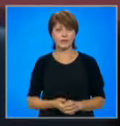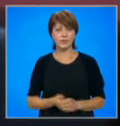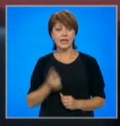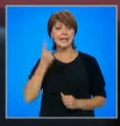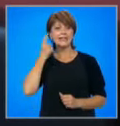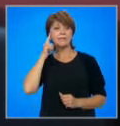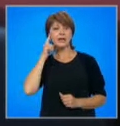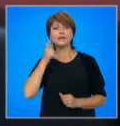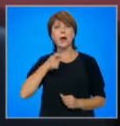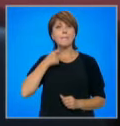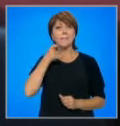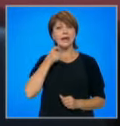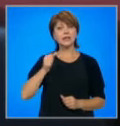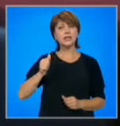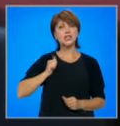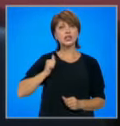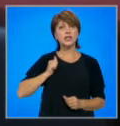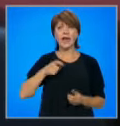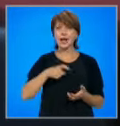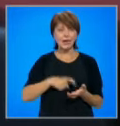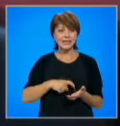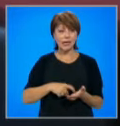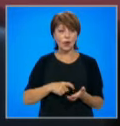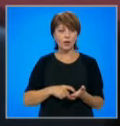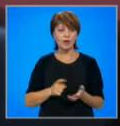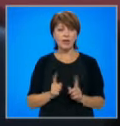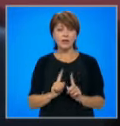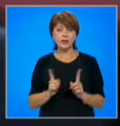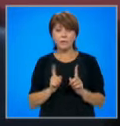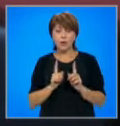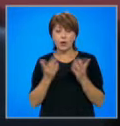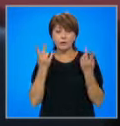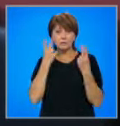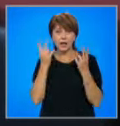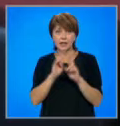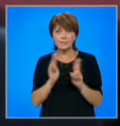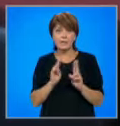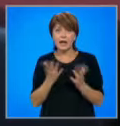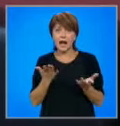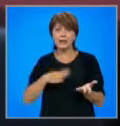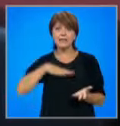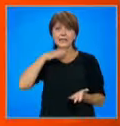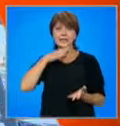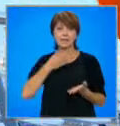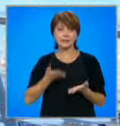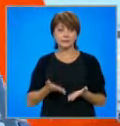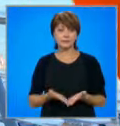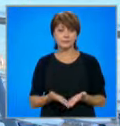Смятах, че майките са защитени от закона. Въобще не може да ми се побере в главата как може да се стигне до такова